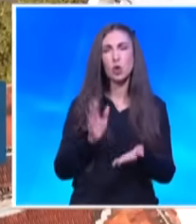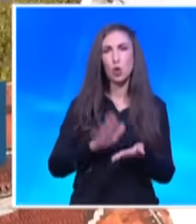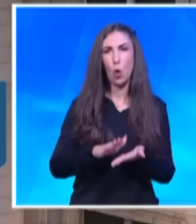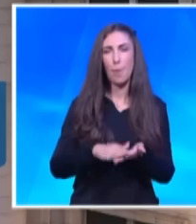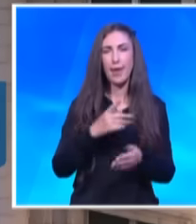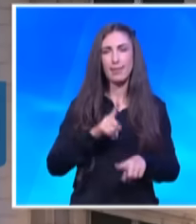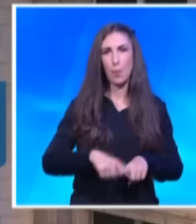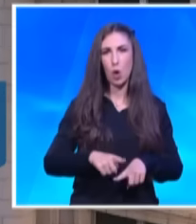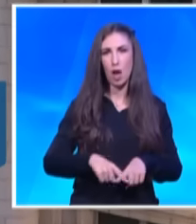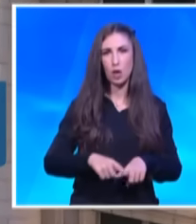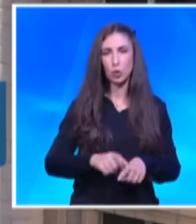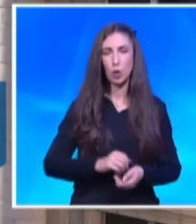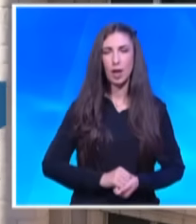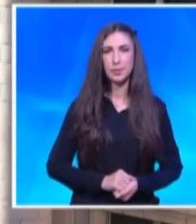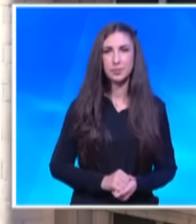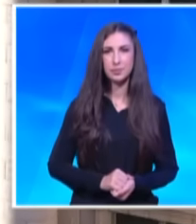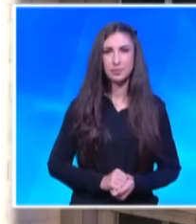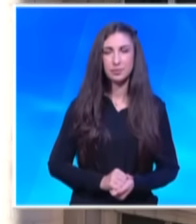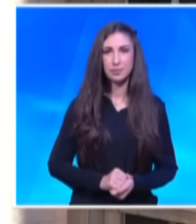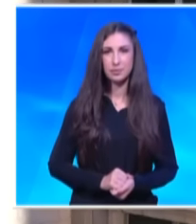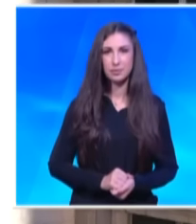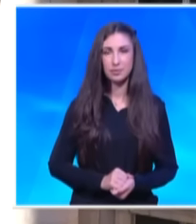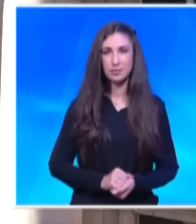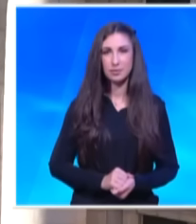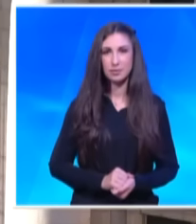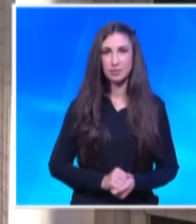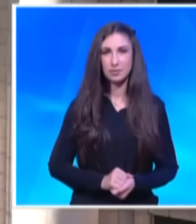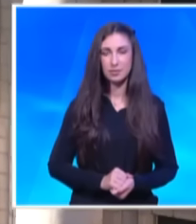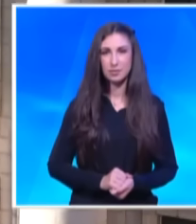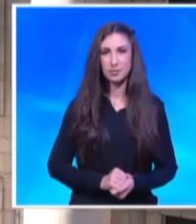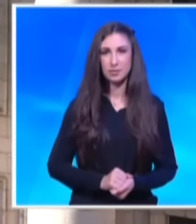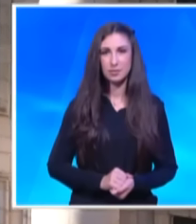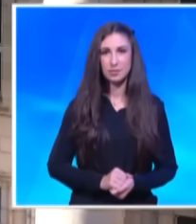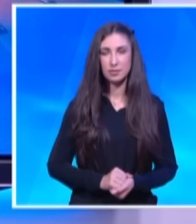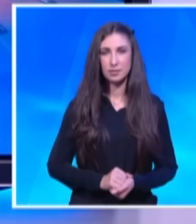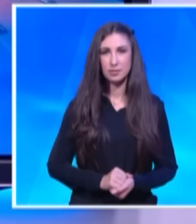на прокуратурата. За БТВ новините, Ванина Неткова.